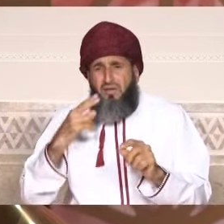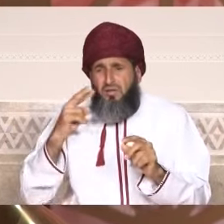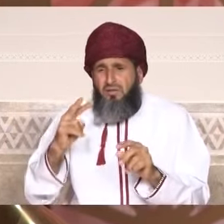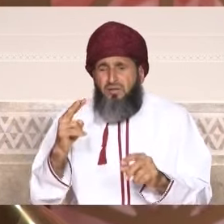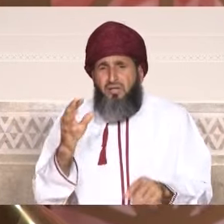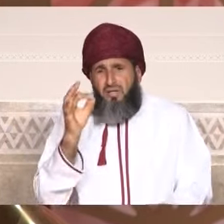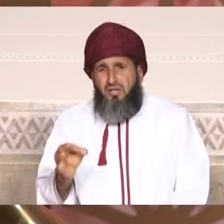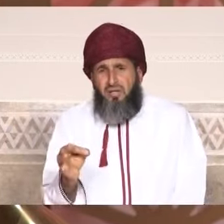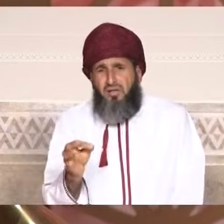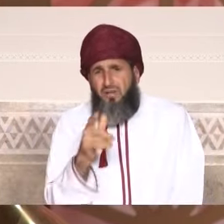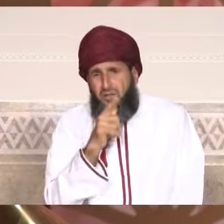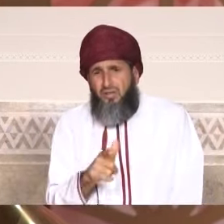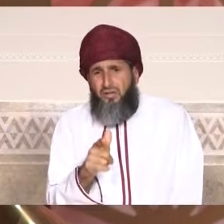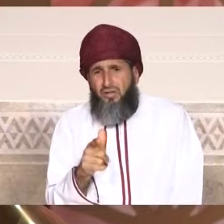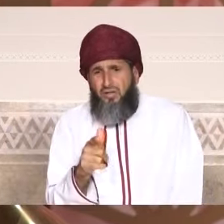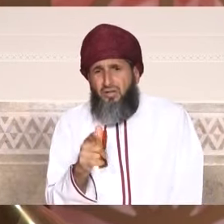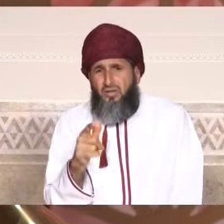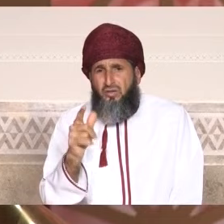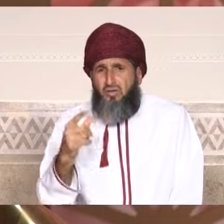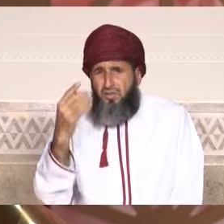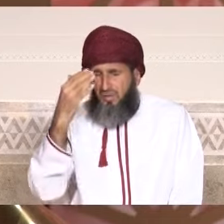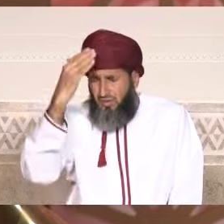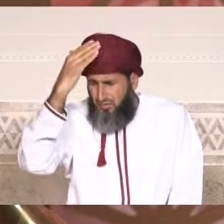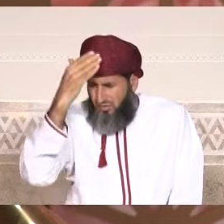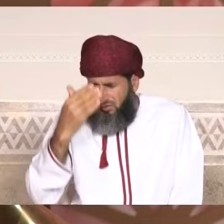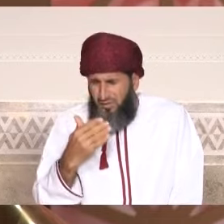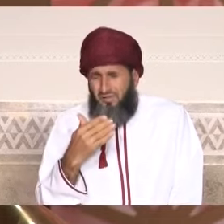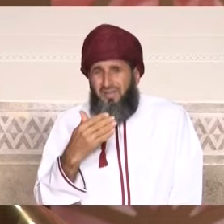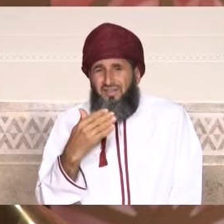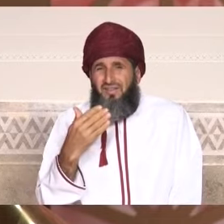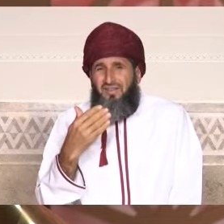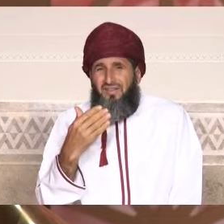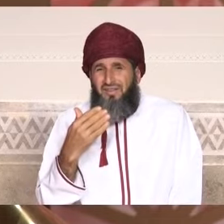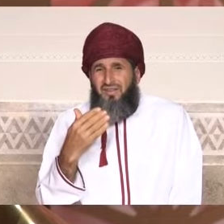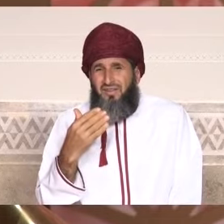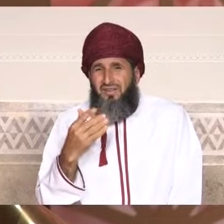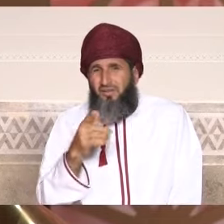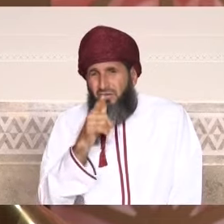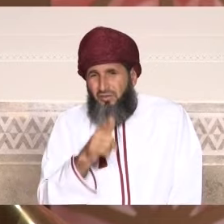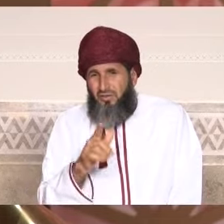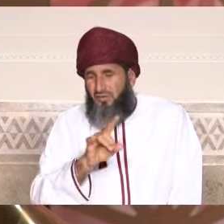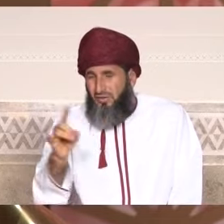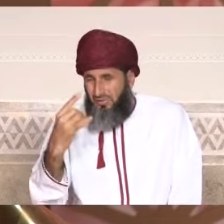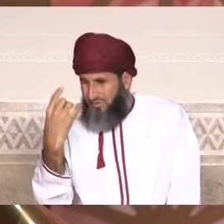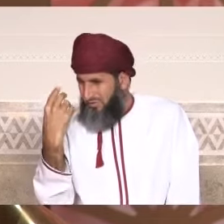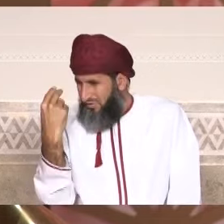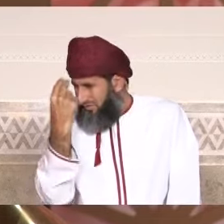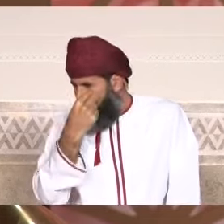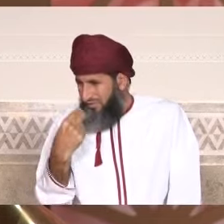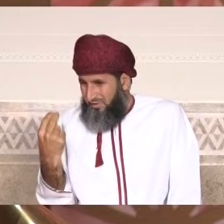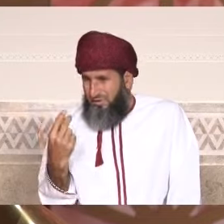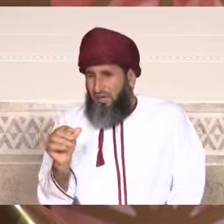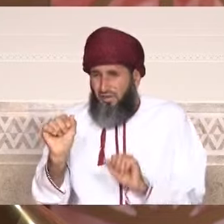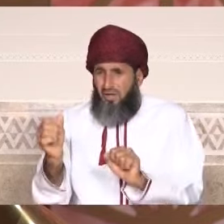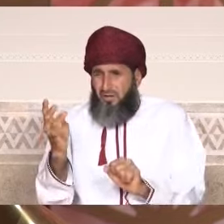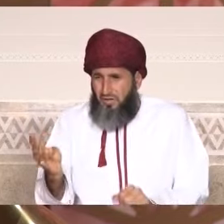في نفس الآية الكريمة وليضربن بخمرهن على جيوبهن، ثم قال ولا يبدين زينتهن إلا